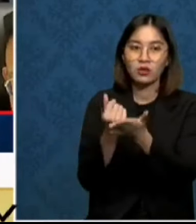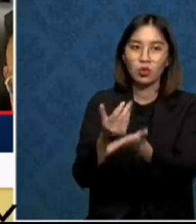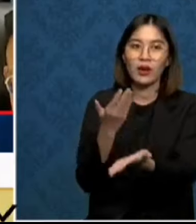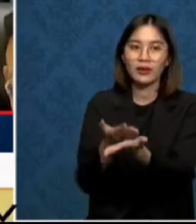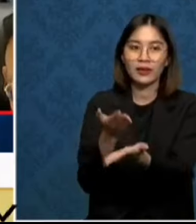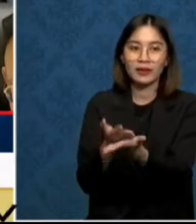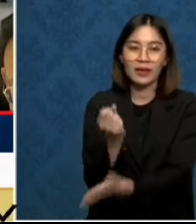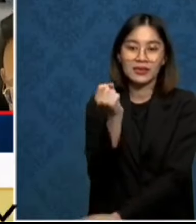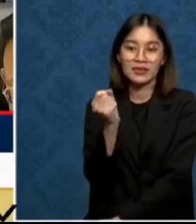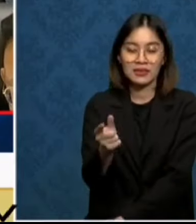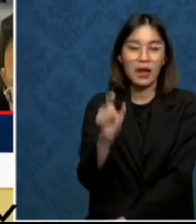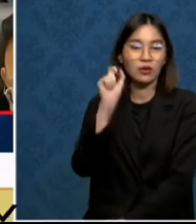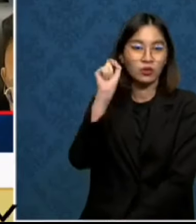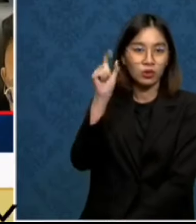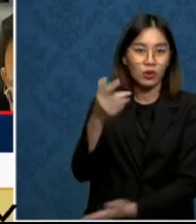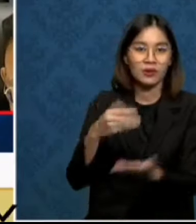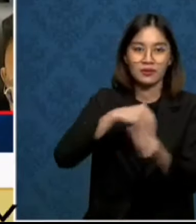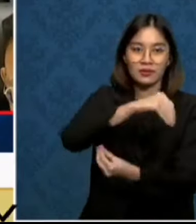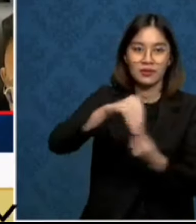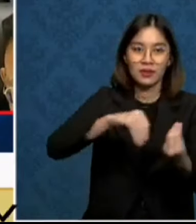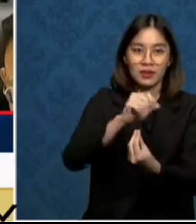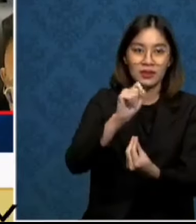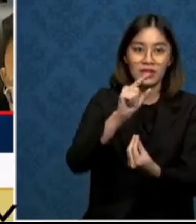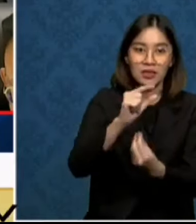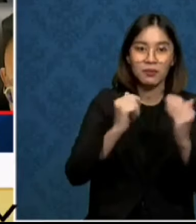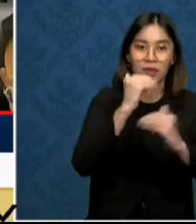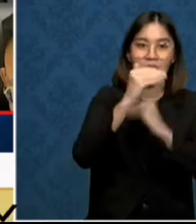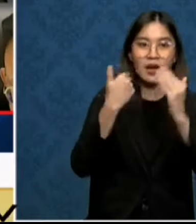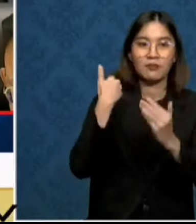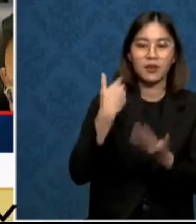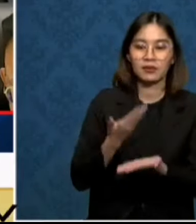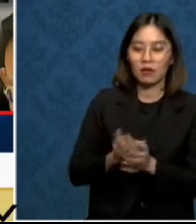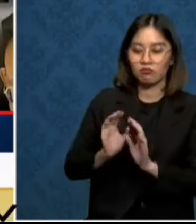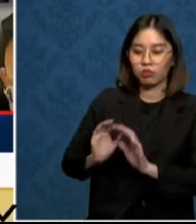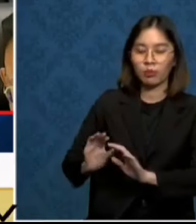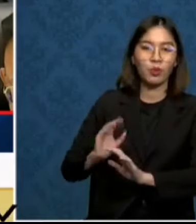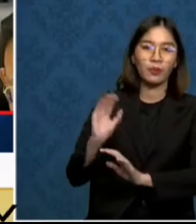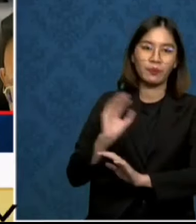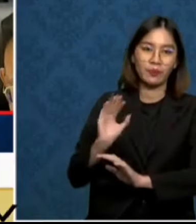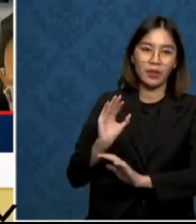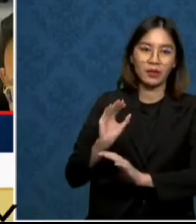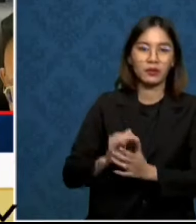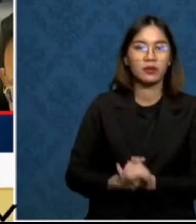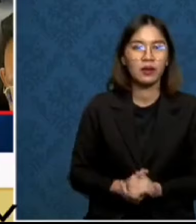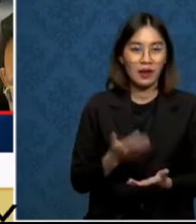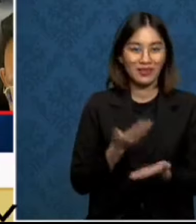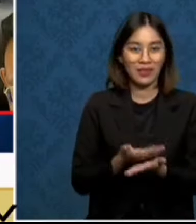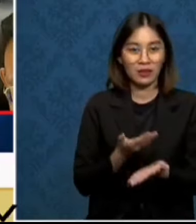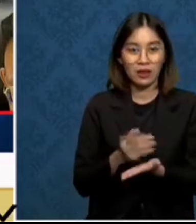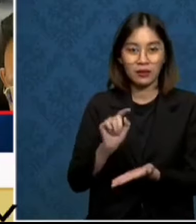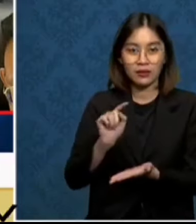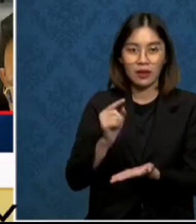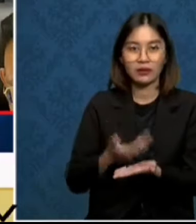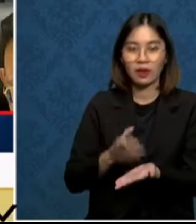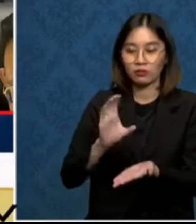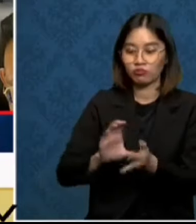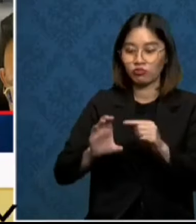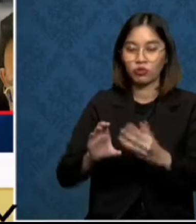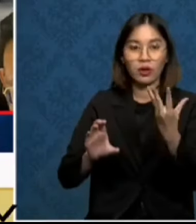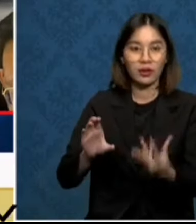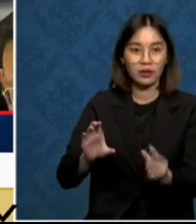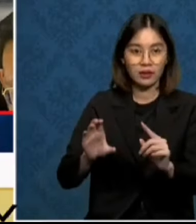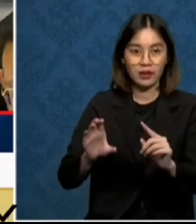ทันทีเศรษฐกิจหมุนเวียนทันทีไม่ไปเก็บไปยักไว้และเอาเงินอีกก้อนที่